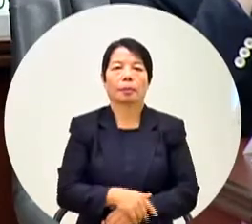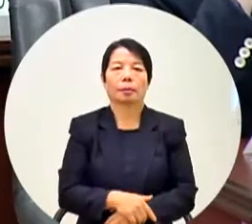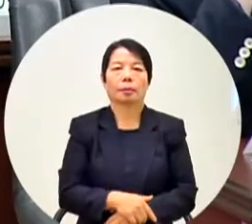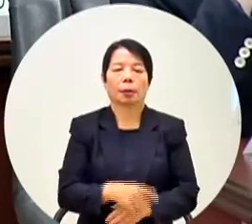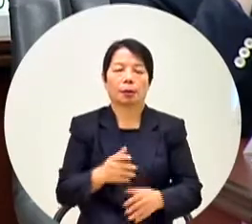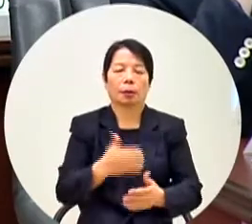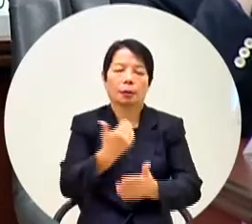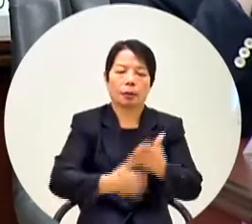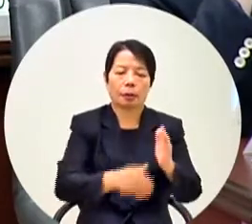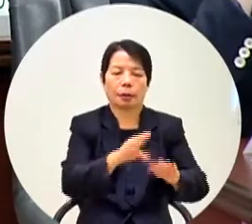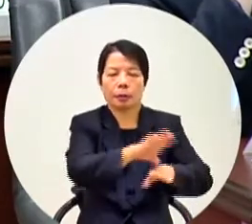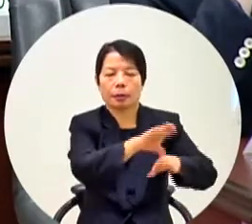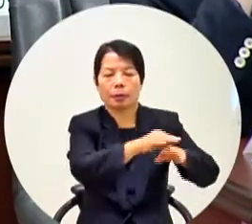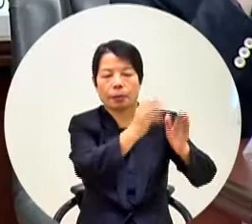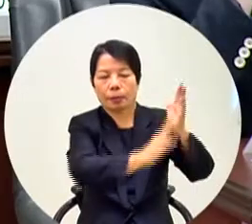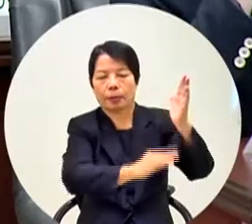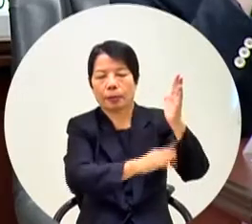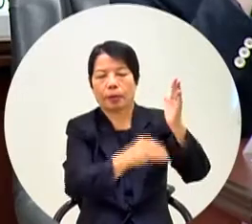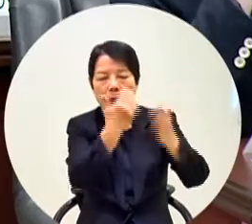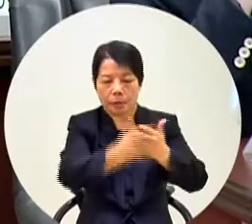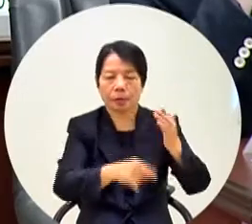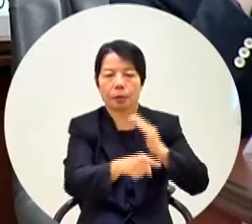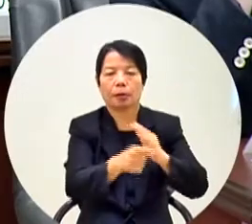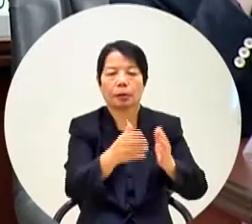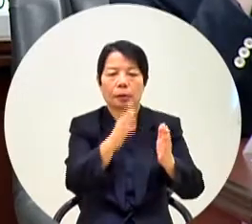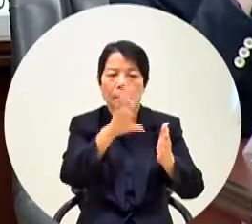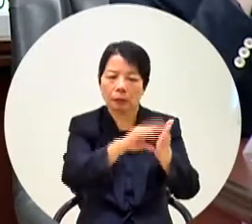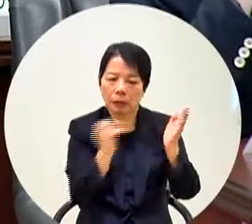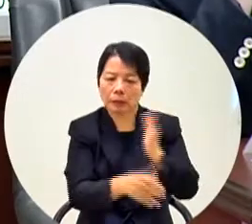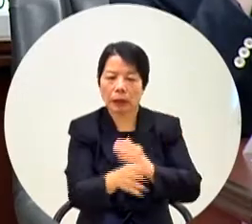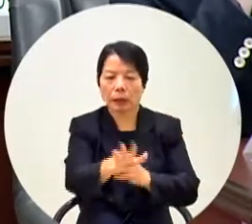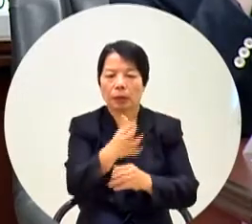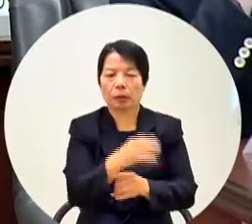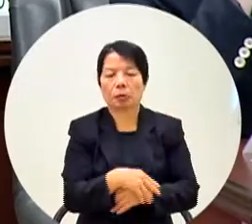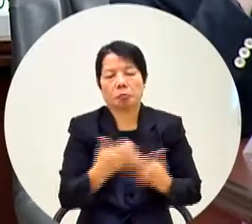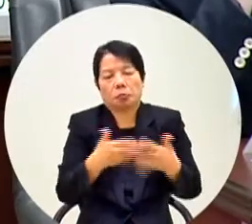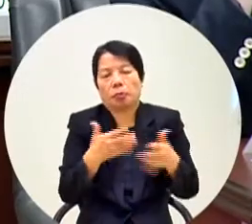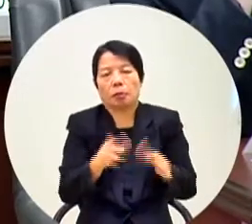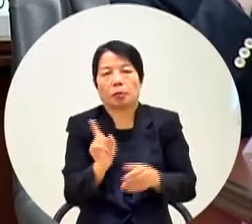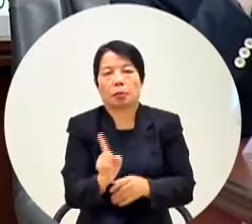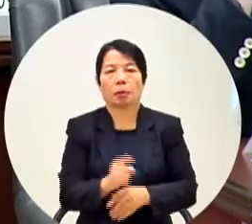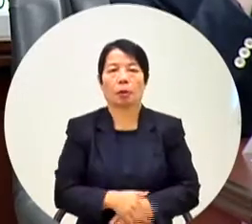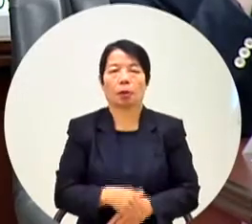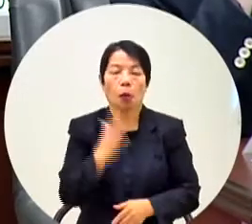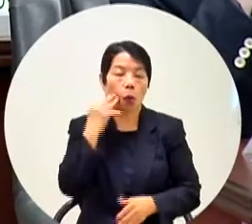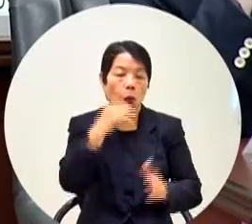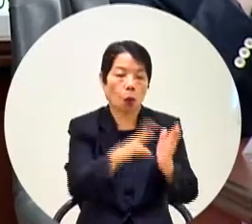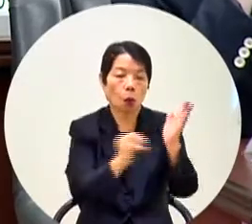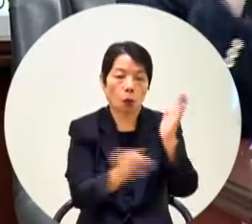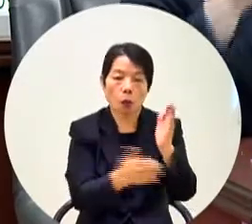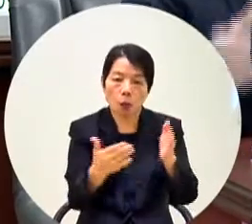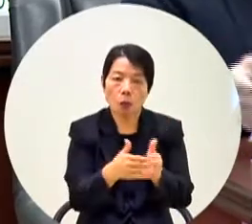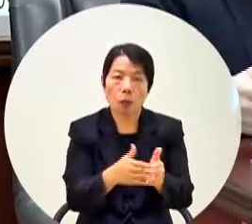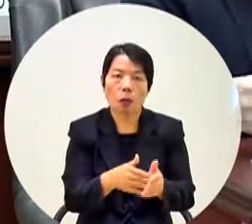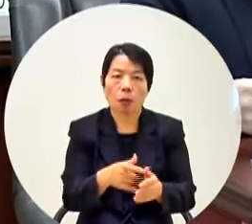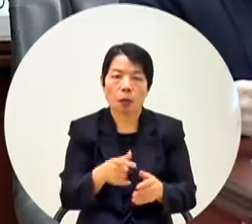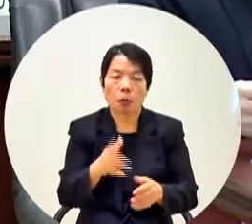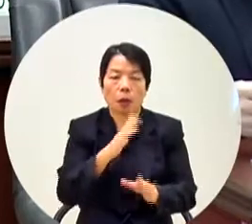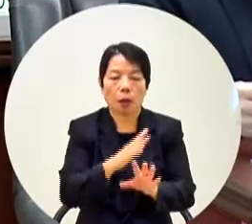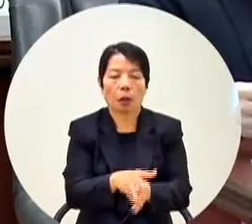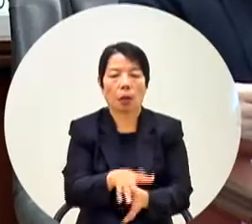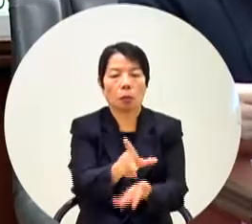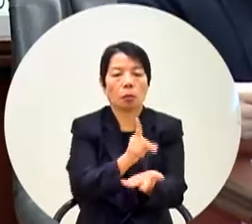壁，但是伊就是不爱拆。为什么不爱拆？因为拆起来，伊就无承租权啦，